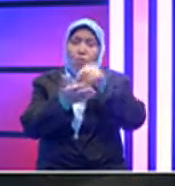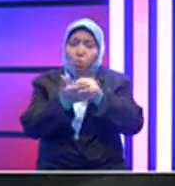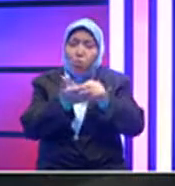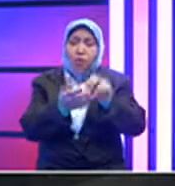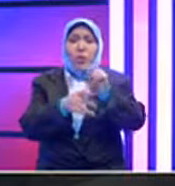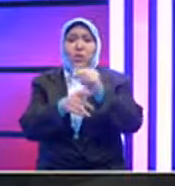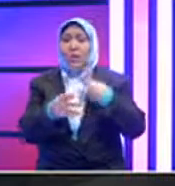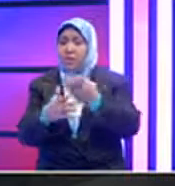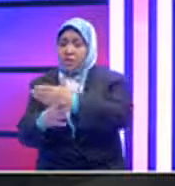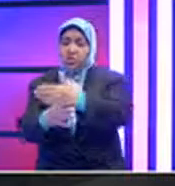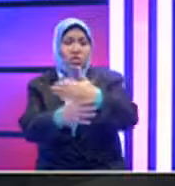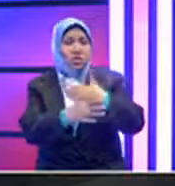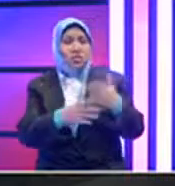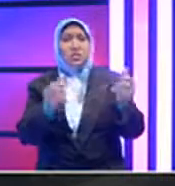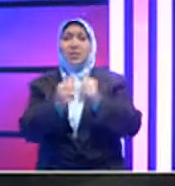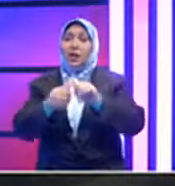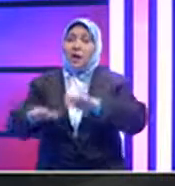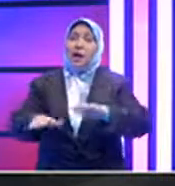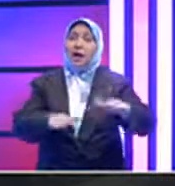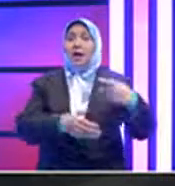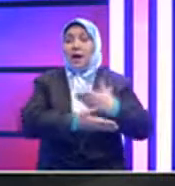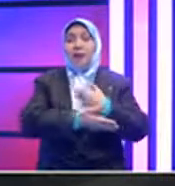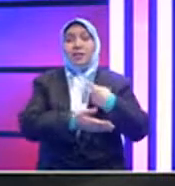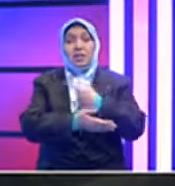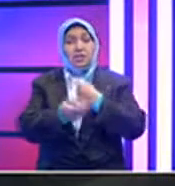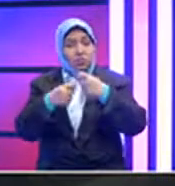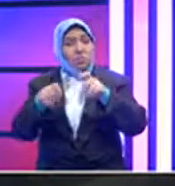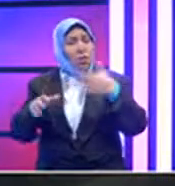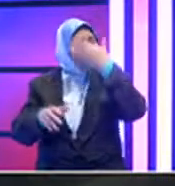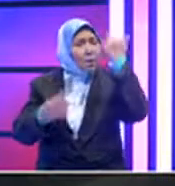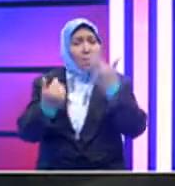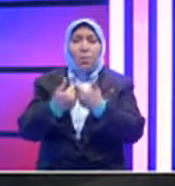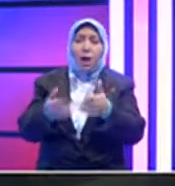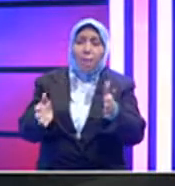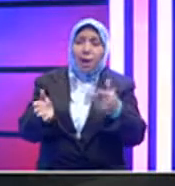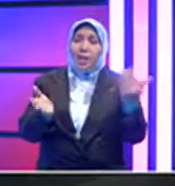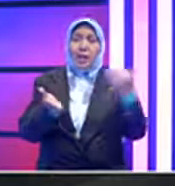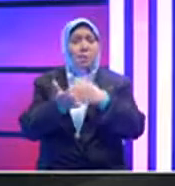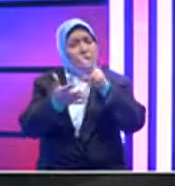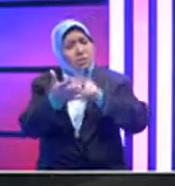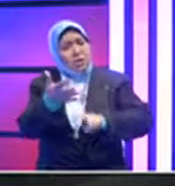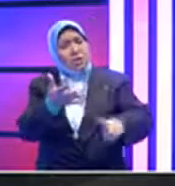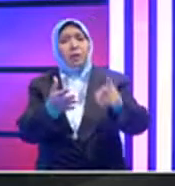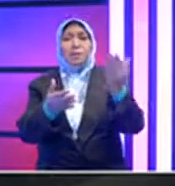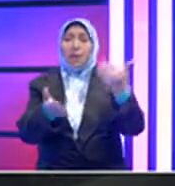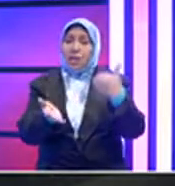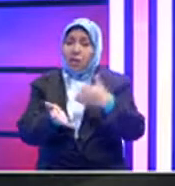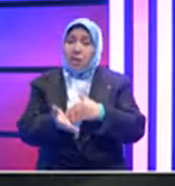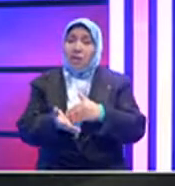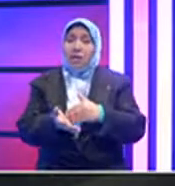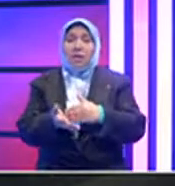mungkin nota itu kita di konsisten dengan tuh anak itu tersenyum pembuka Bali bohel kita coba coba di Sebenarnya ini adalah